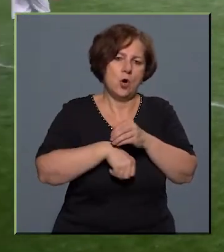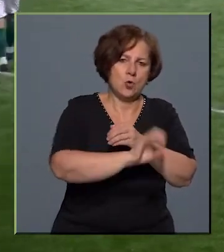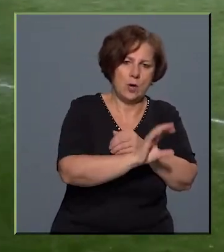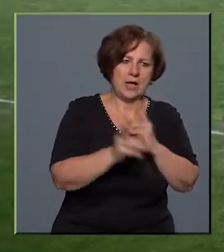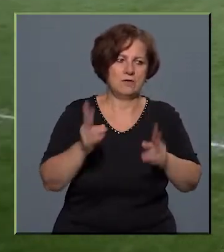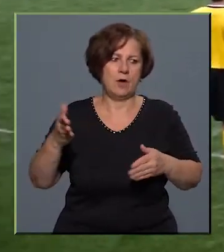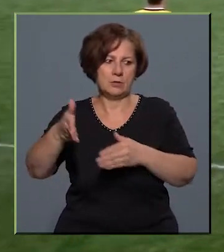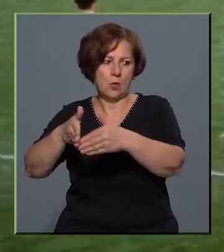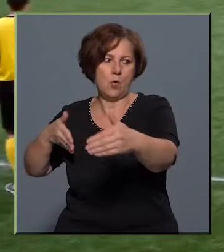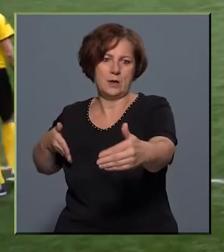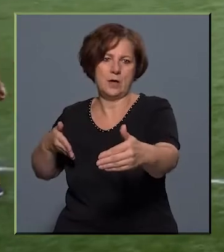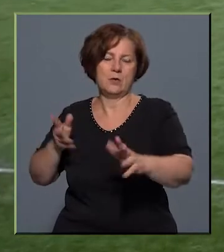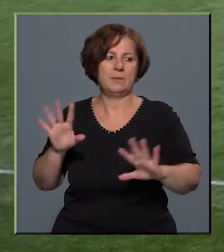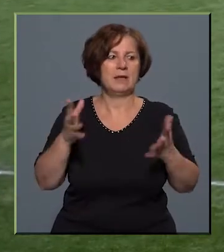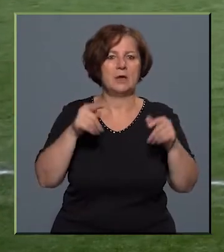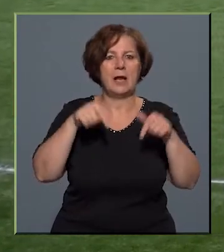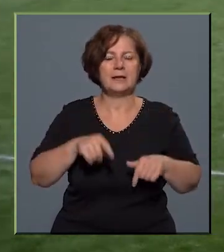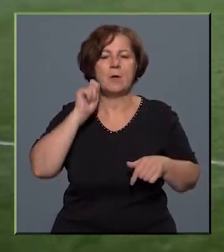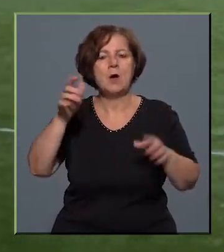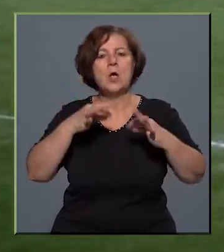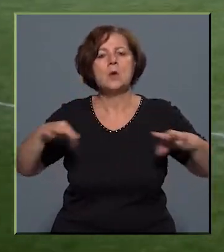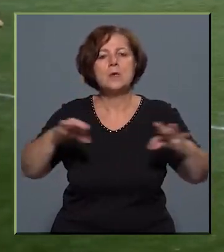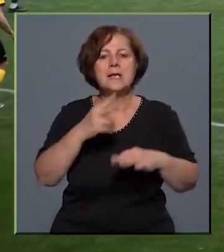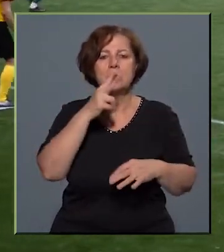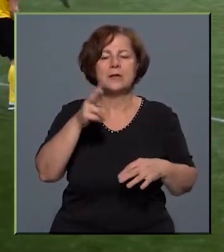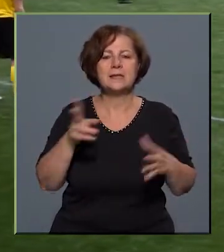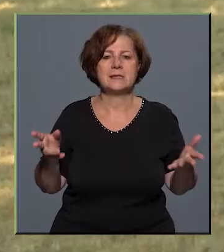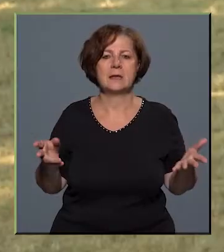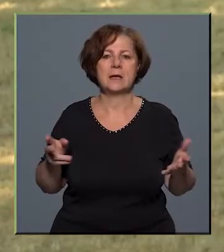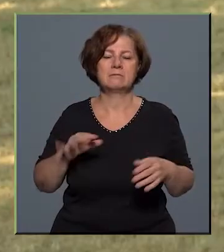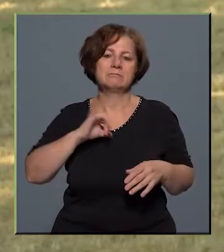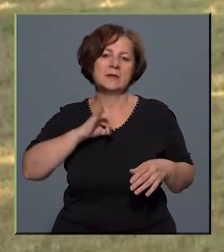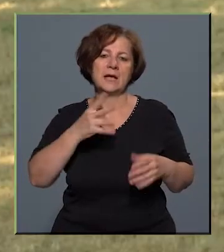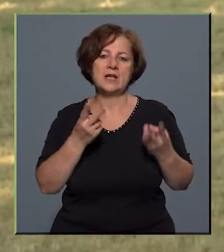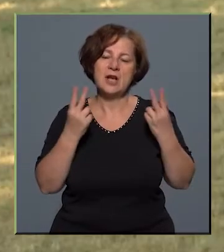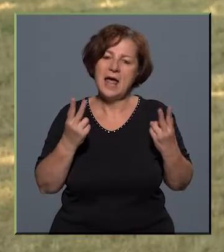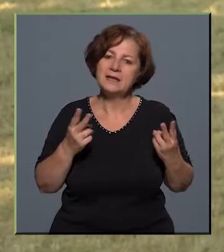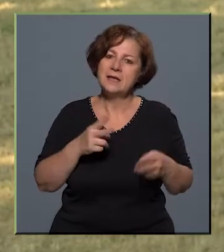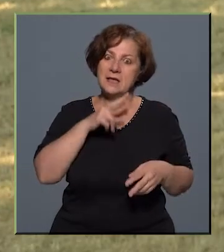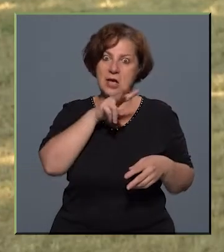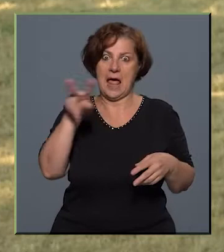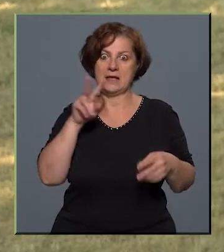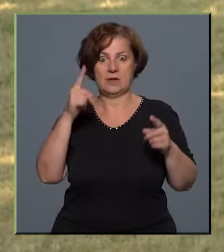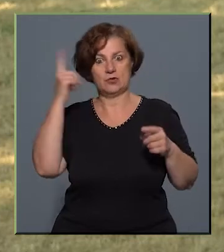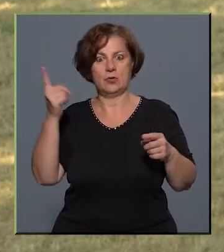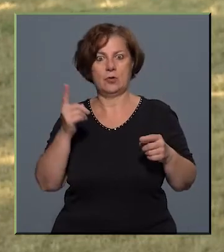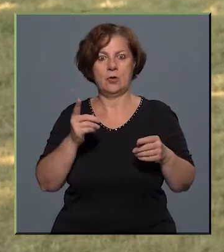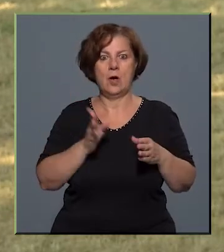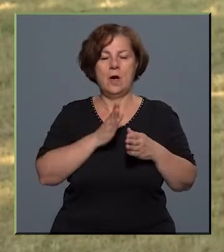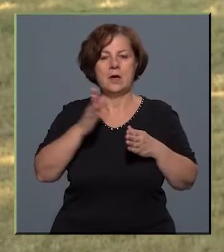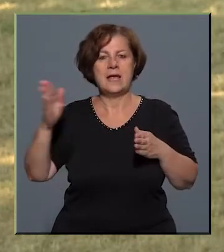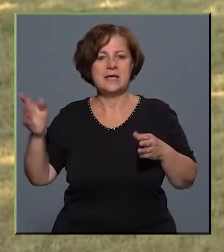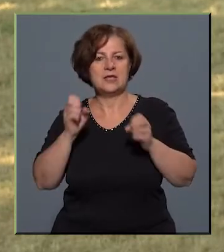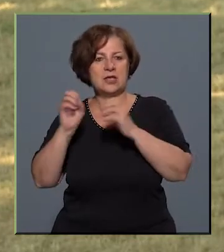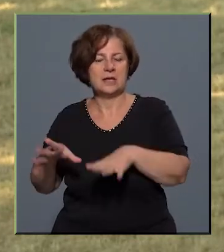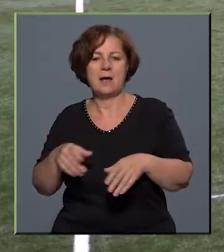illetve ami még talán itthon Magyarországon a nézőknek, a kilátogató nézőknek érdekes lehet és látványos, az egyenes kieséses szakaszban